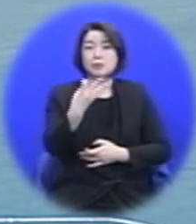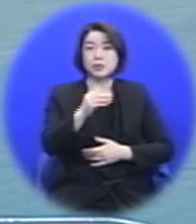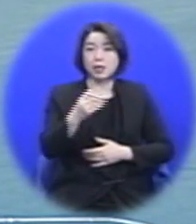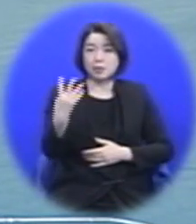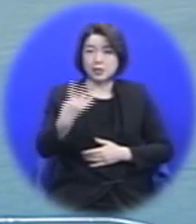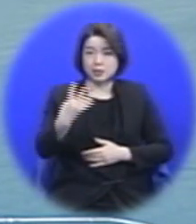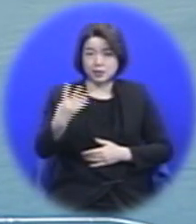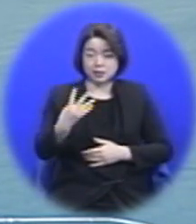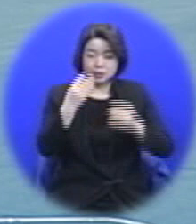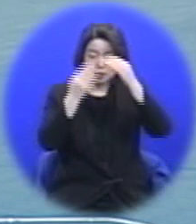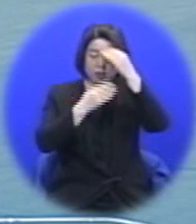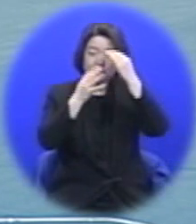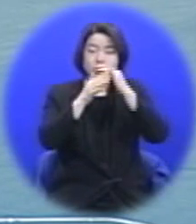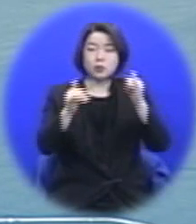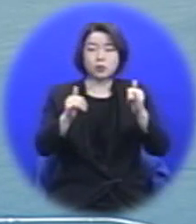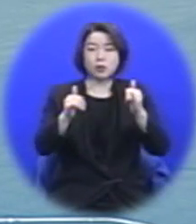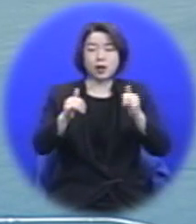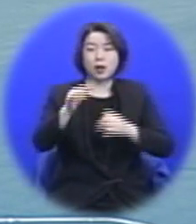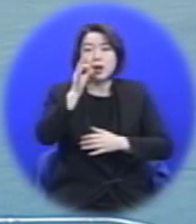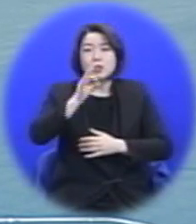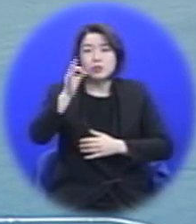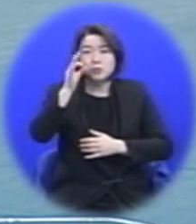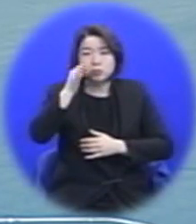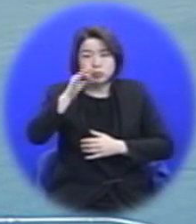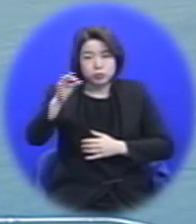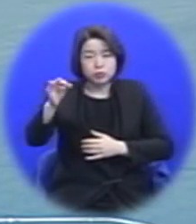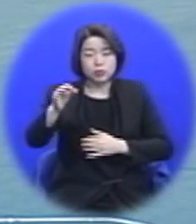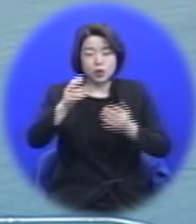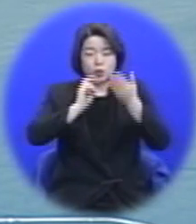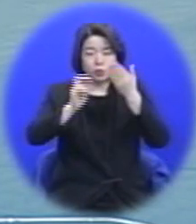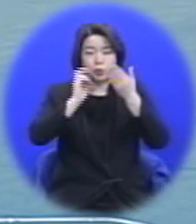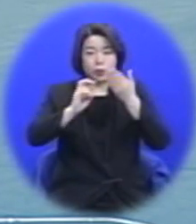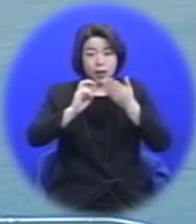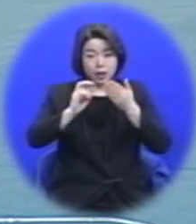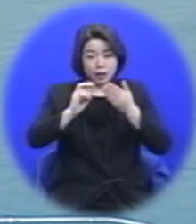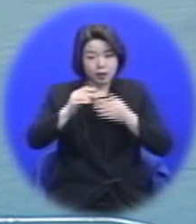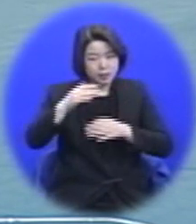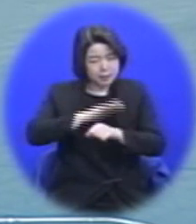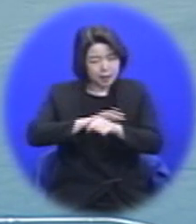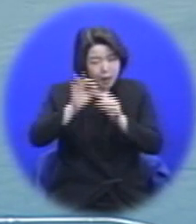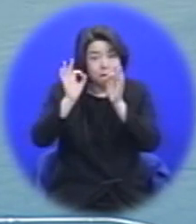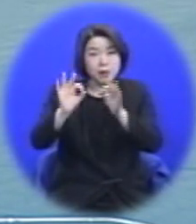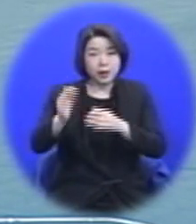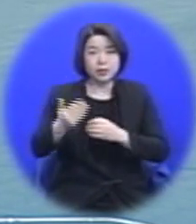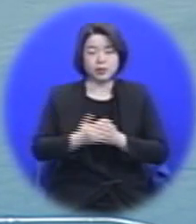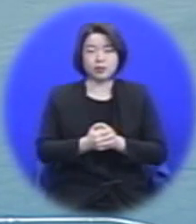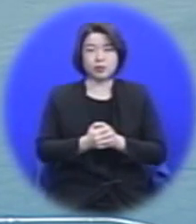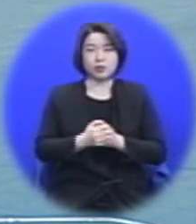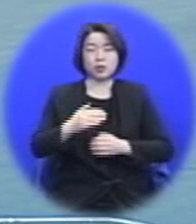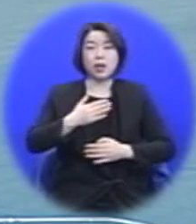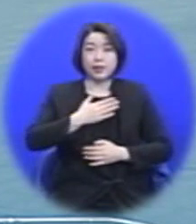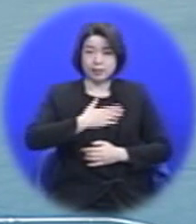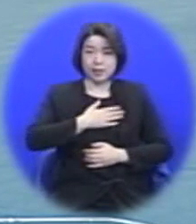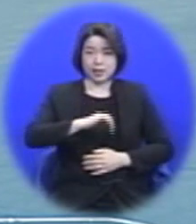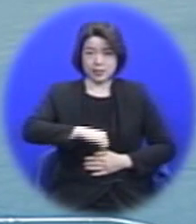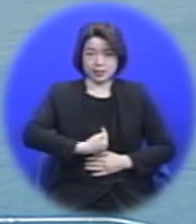명의 성도들이 부르는 노래에 주목해야 합니다. 우리가 나 자신이 정말